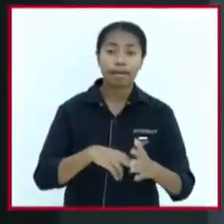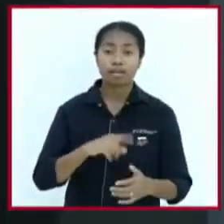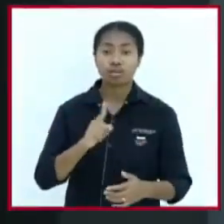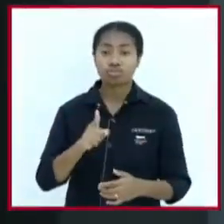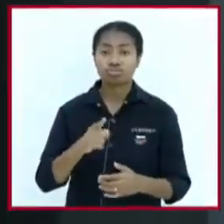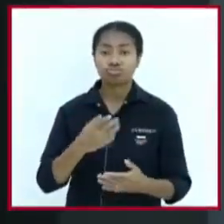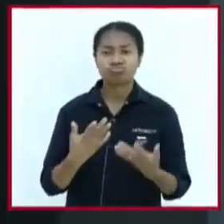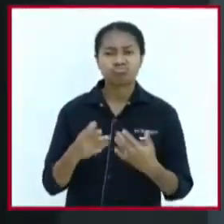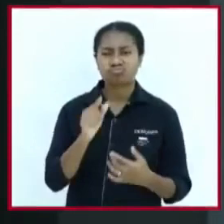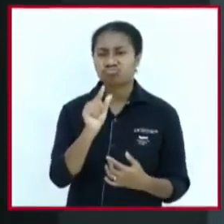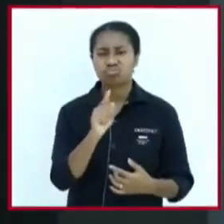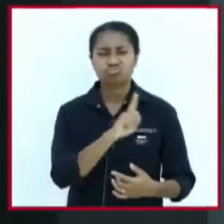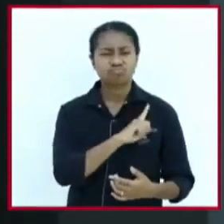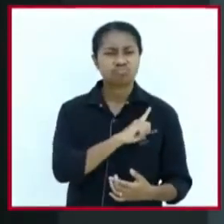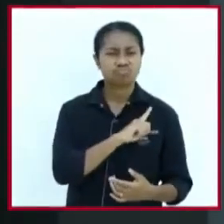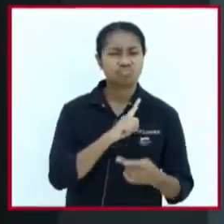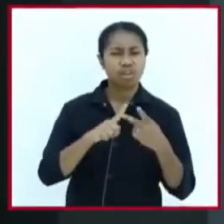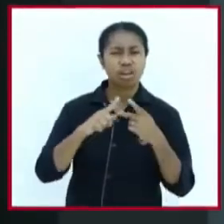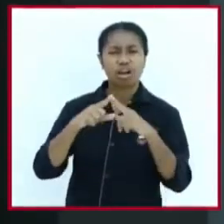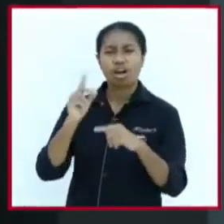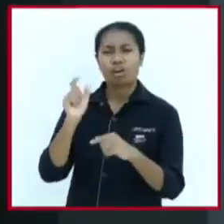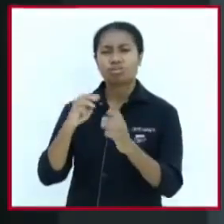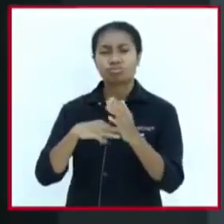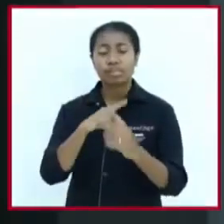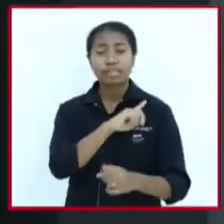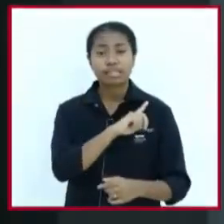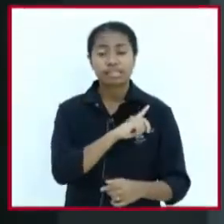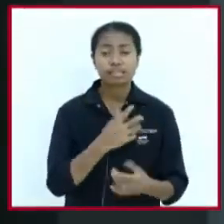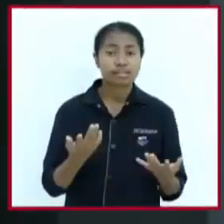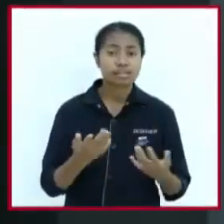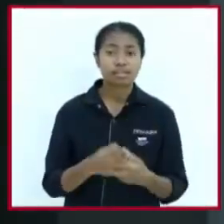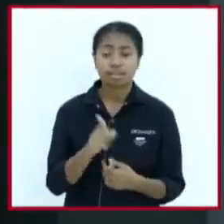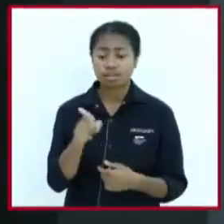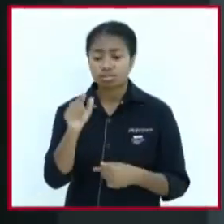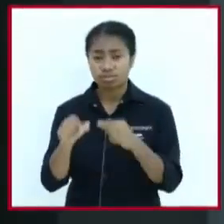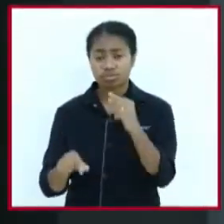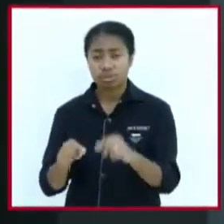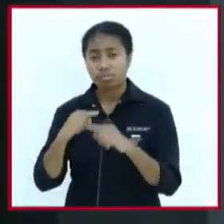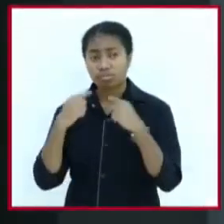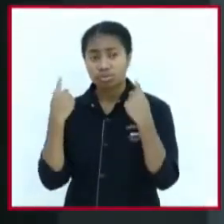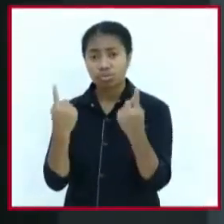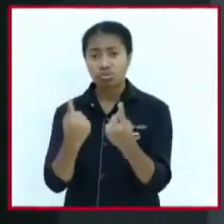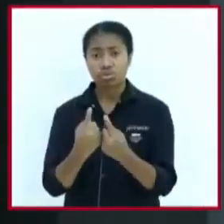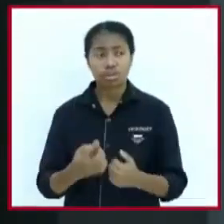dirinya Harun sendiri kenapa karena dia juga orang berdosa